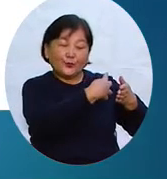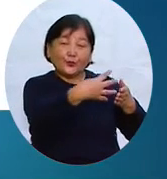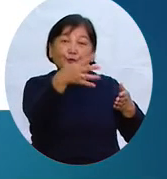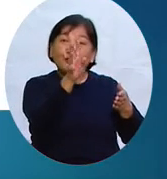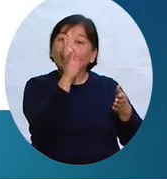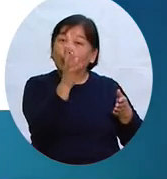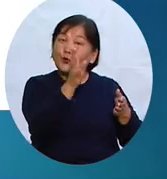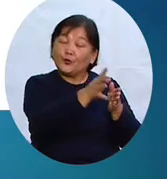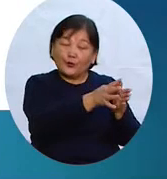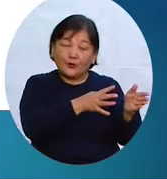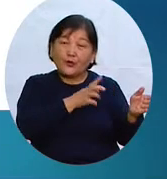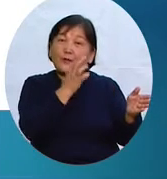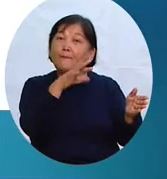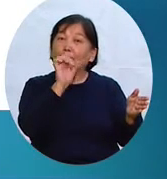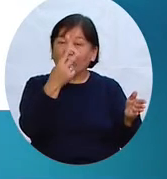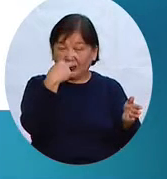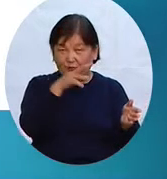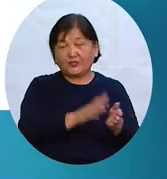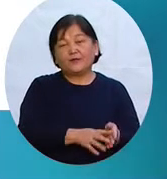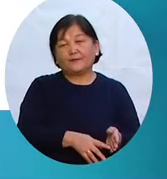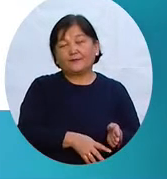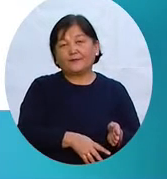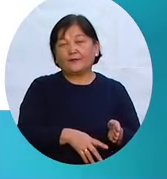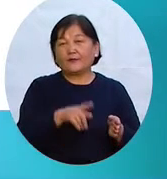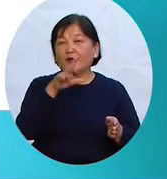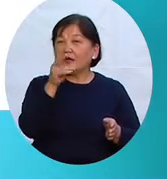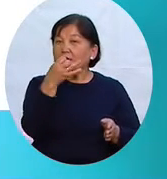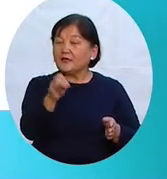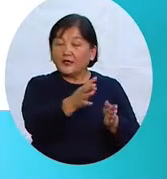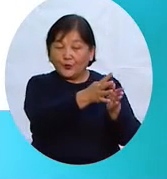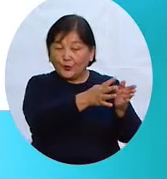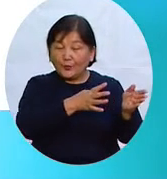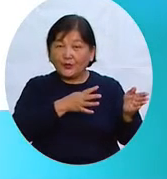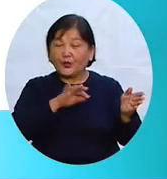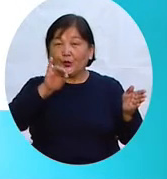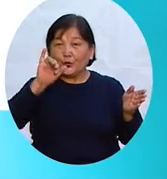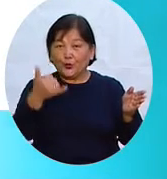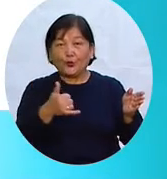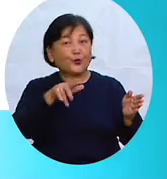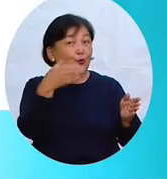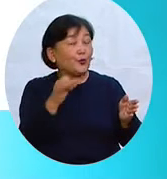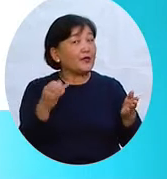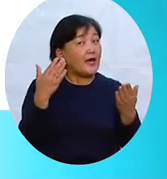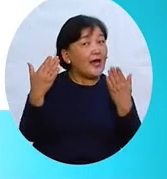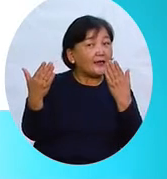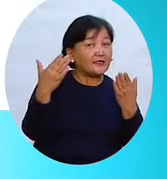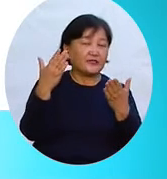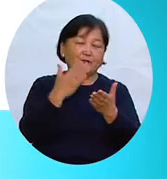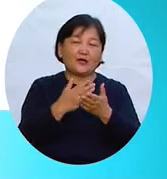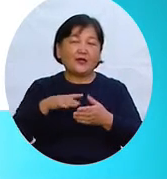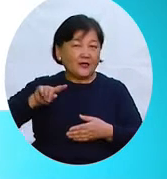эхний бадаг дээр анхаарлаа төвлөрүүлье. Эхний бадагт юутай адилтгсан байна вэ? Яагаад вэ